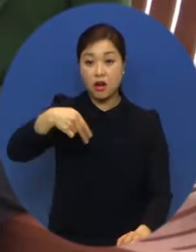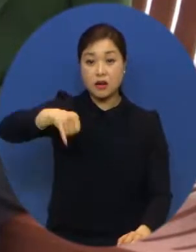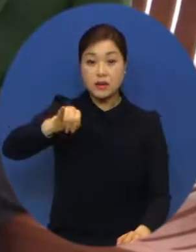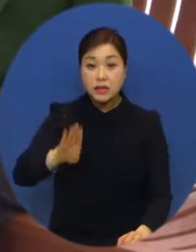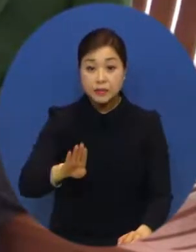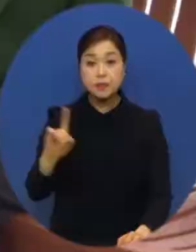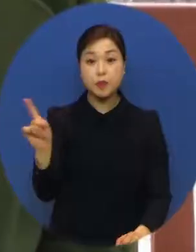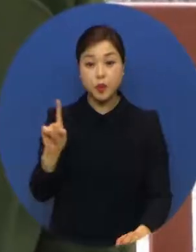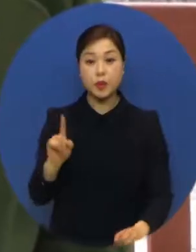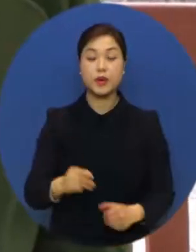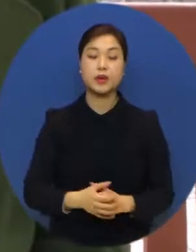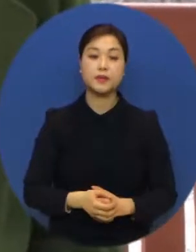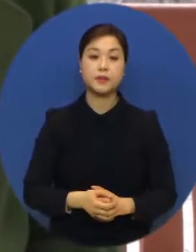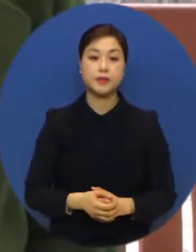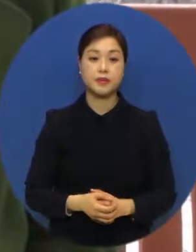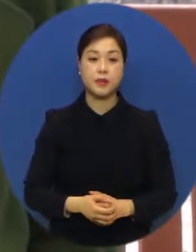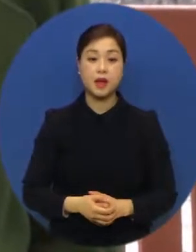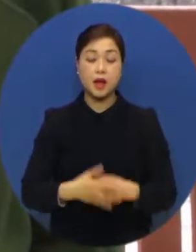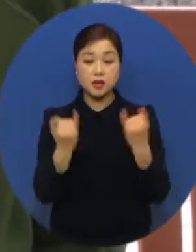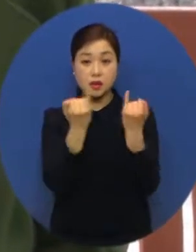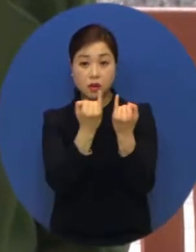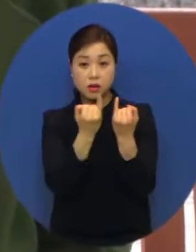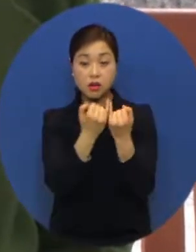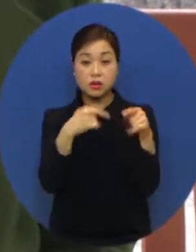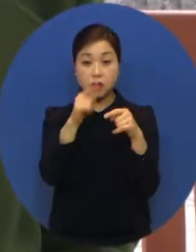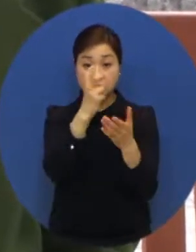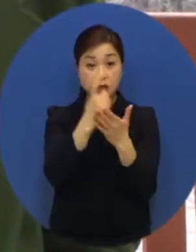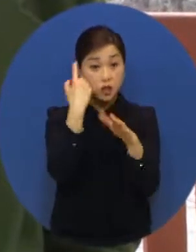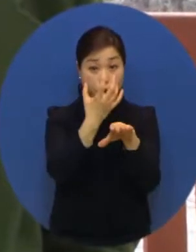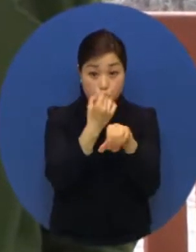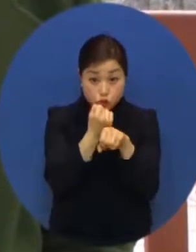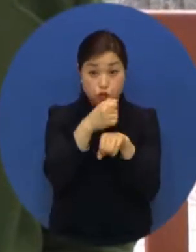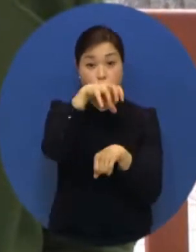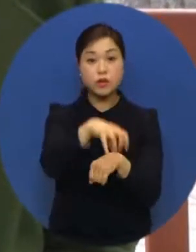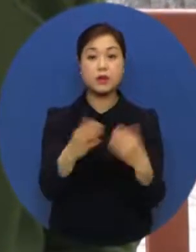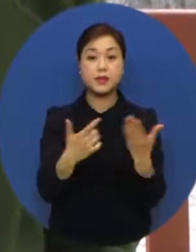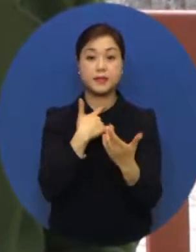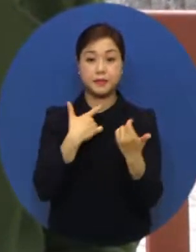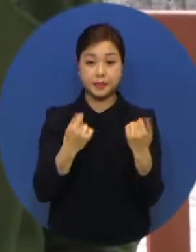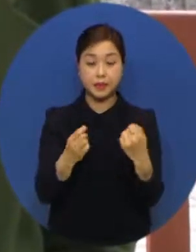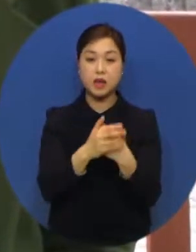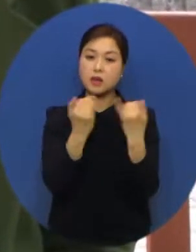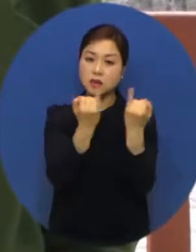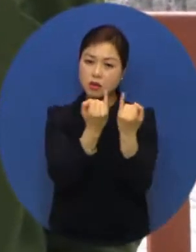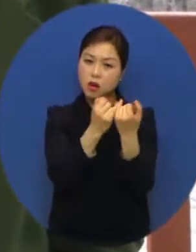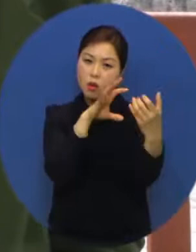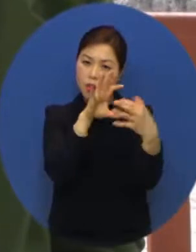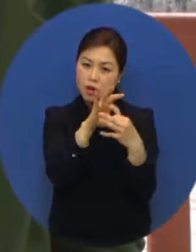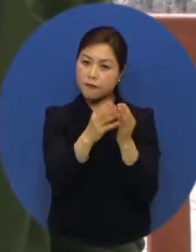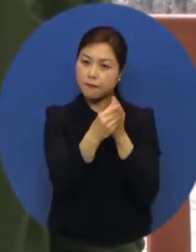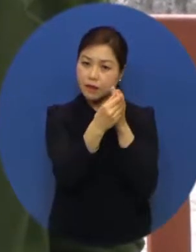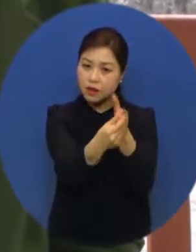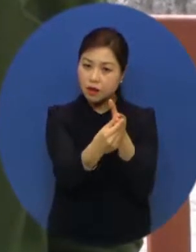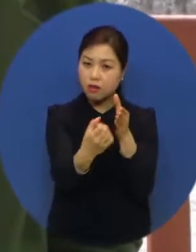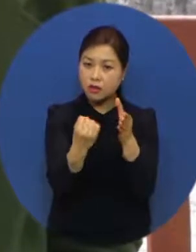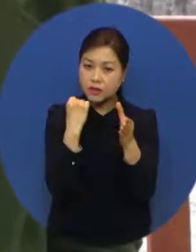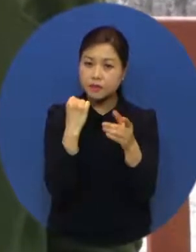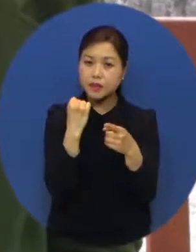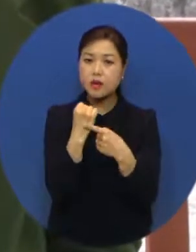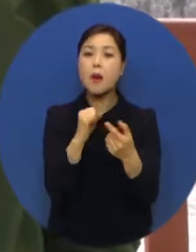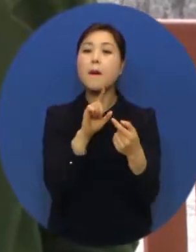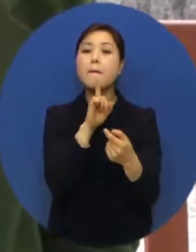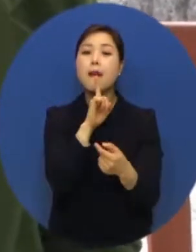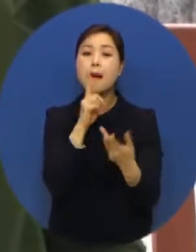궁금합니다. 제가 이제 여성정책연구원에서 있었기 때문에 여성적 리더십 이런 단어를 상당히